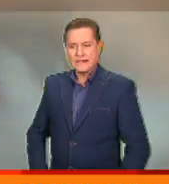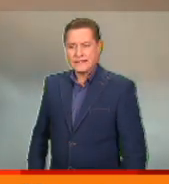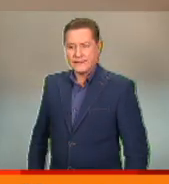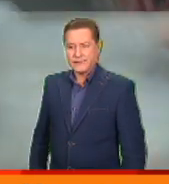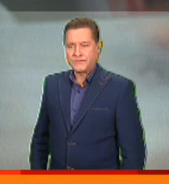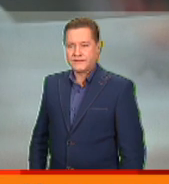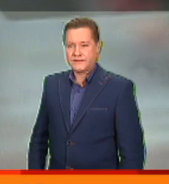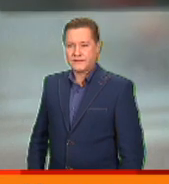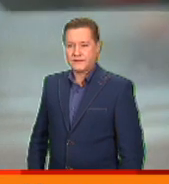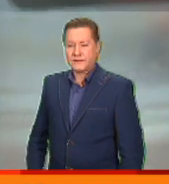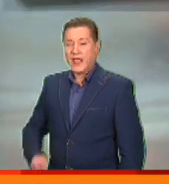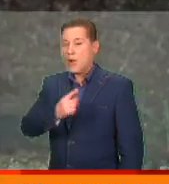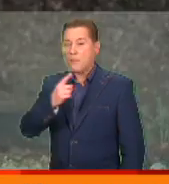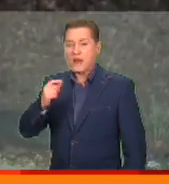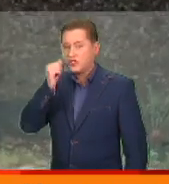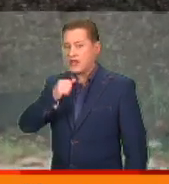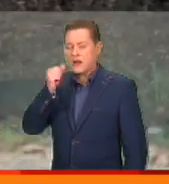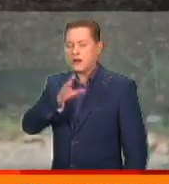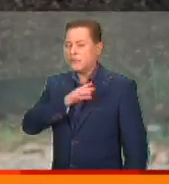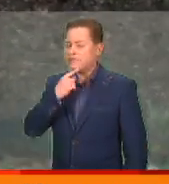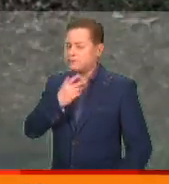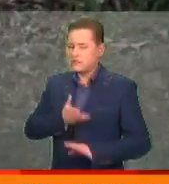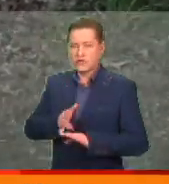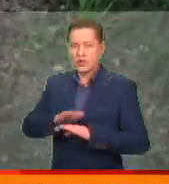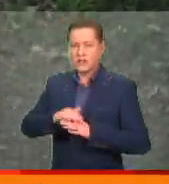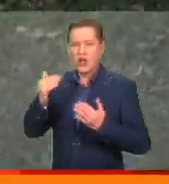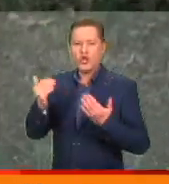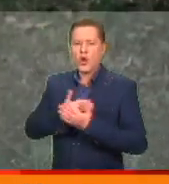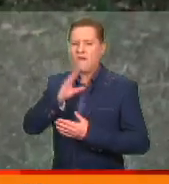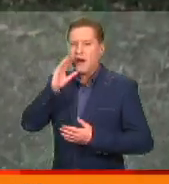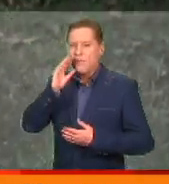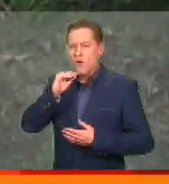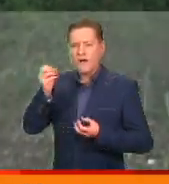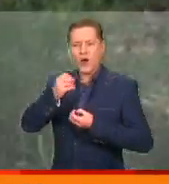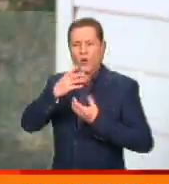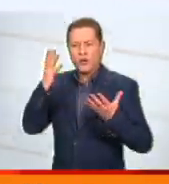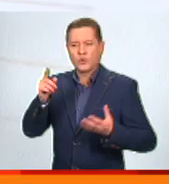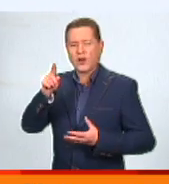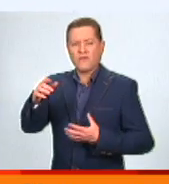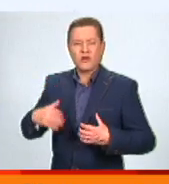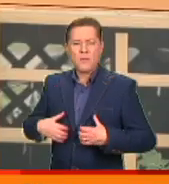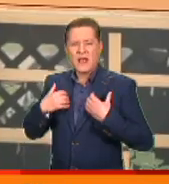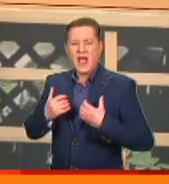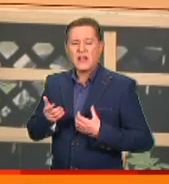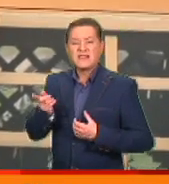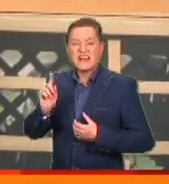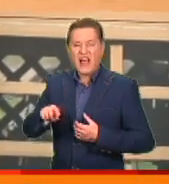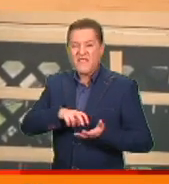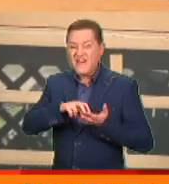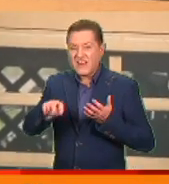боротись. Перший рік був украй складним. Через нову мову, культуру вона боялася навіть вийти зі